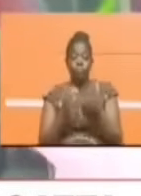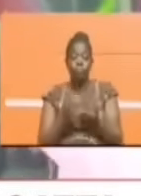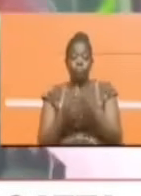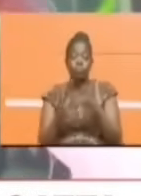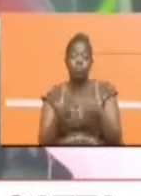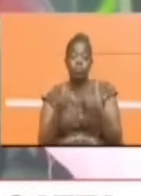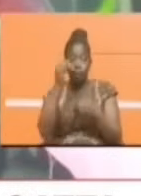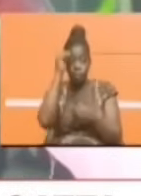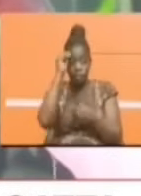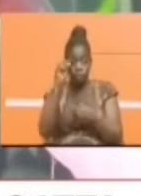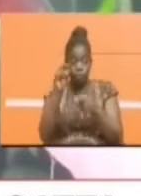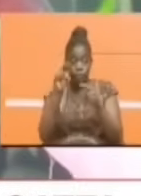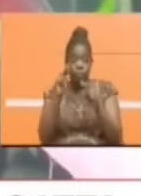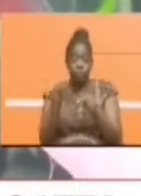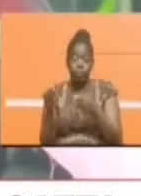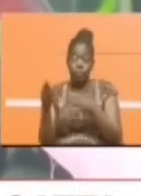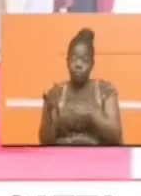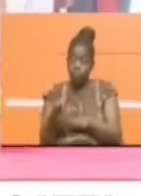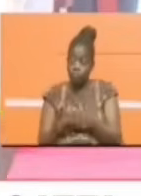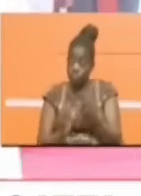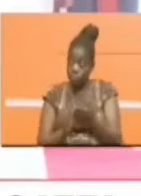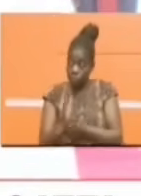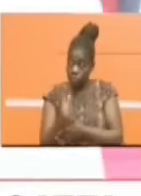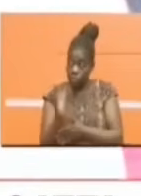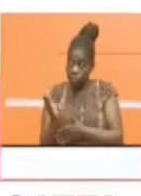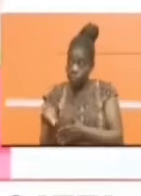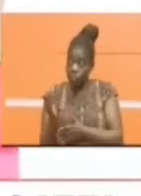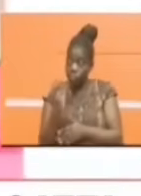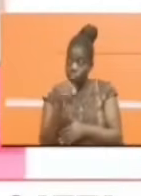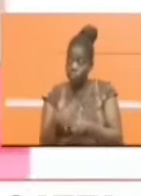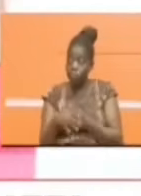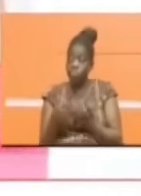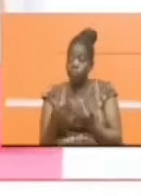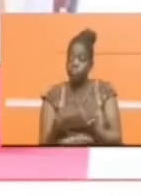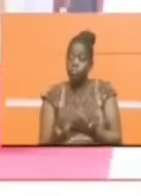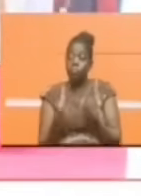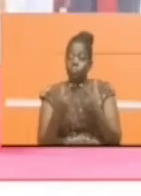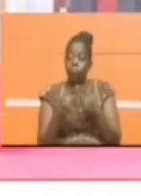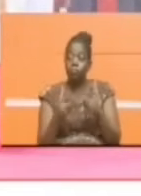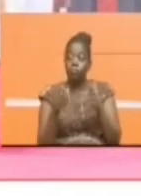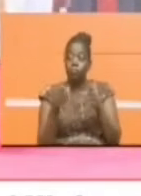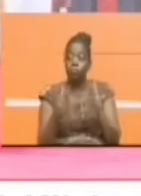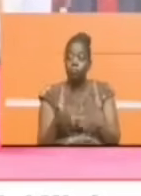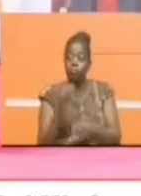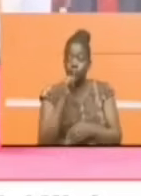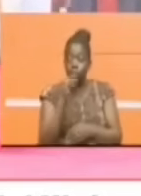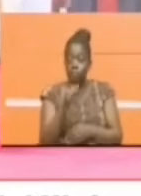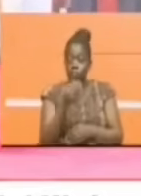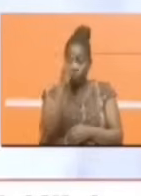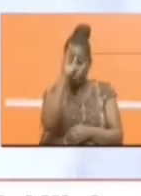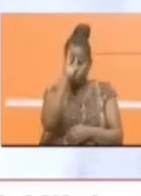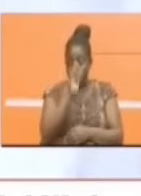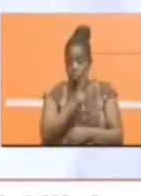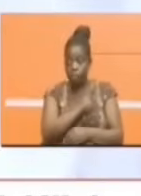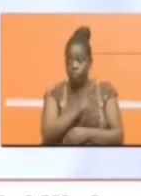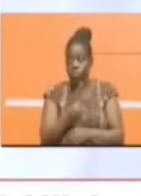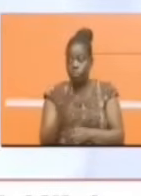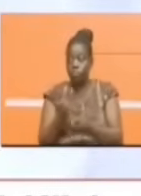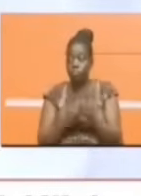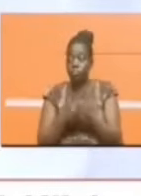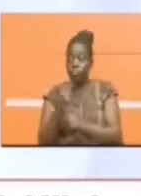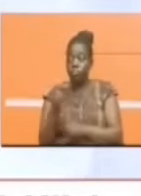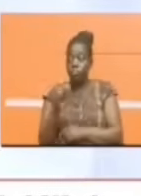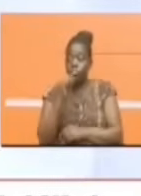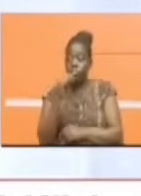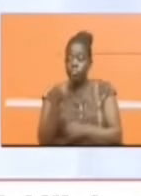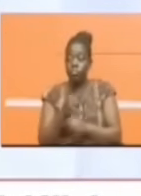message without having to die. Not so. Oluvannyuma Ssaabasumba Kasujja atongozza ekibiina ky'abannamawulire abakatoliki ekiyitibwa Kampala Diocese